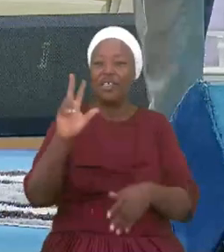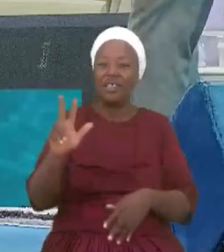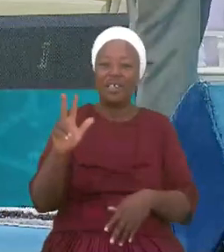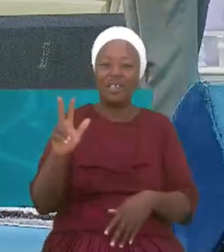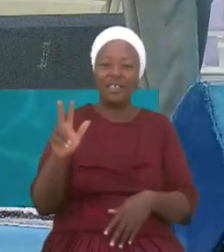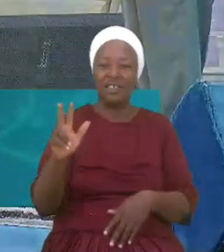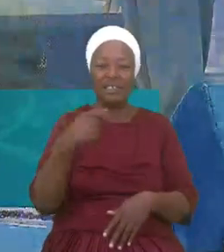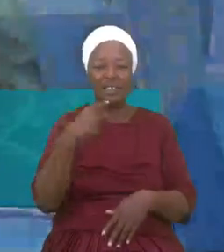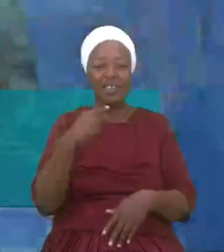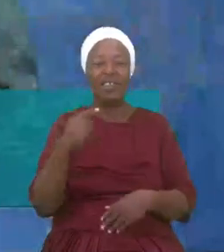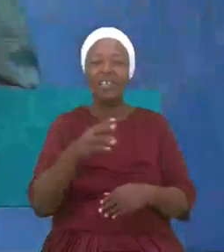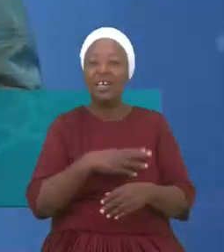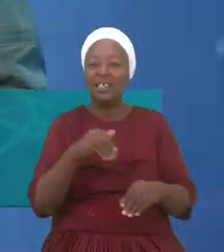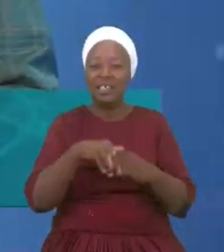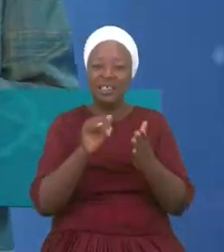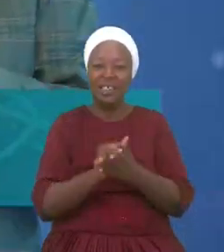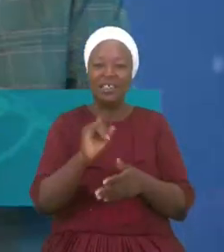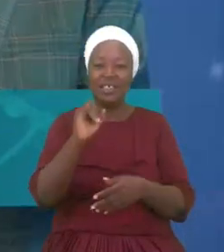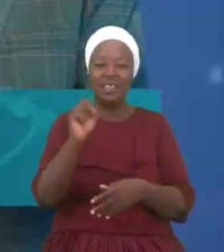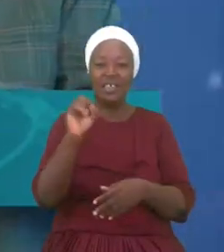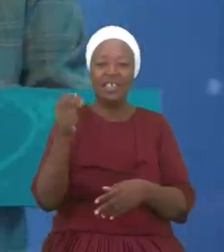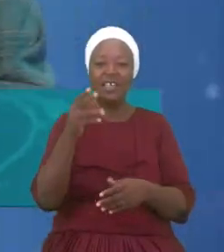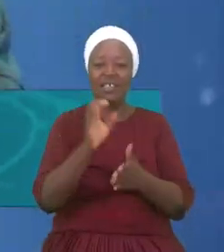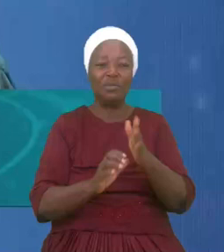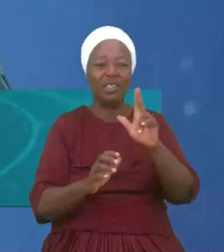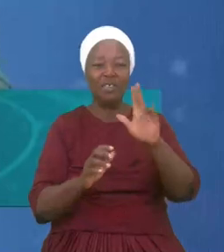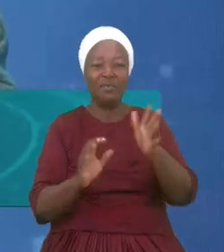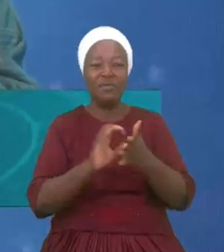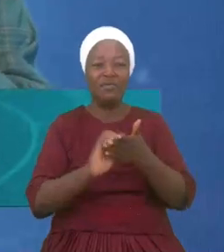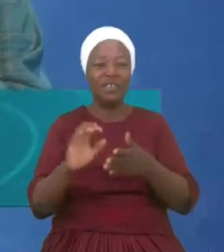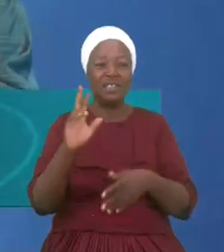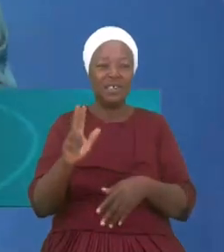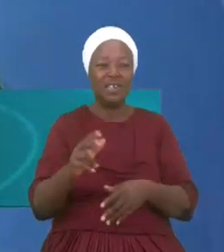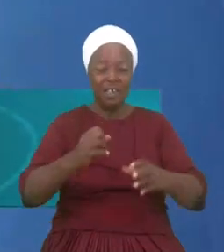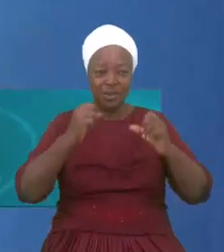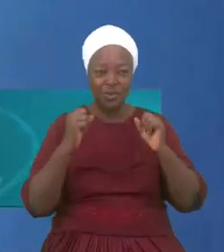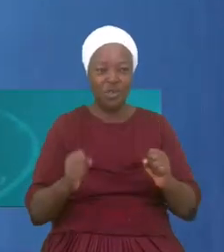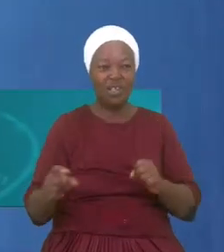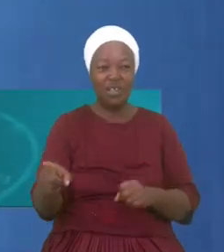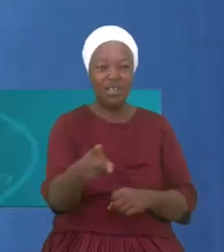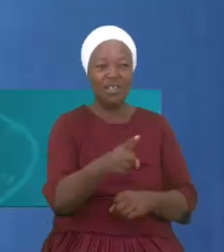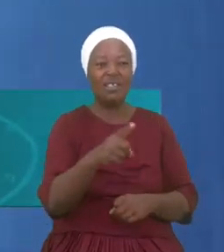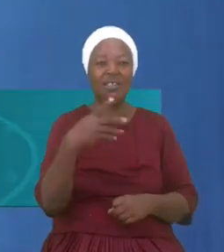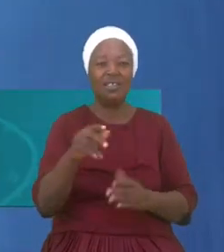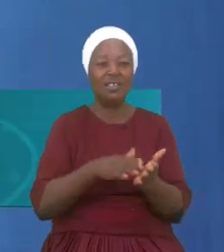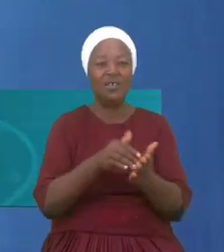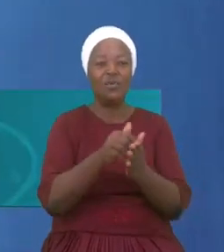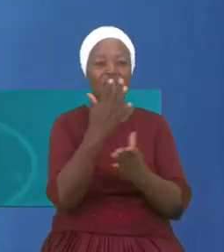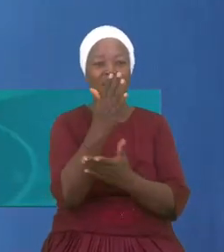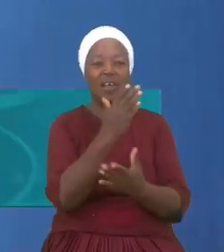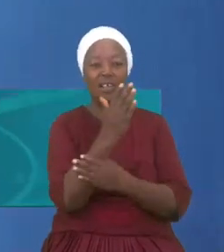et ça y 35 et je lis le verset 3 et ça il 35 le